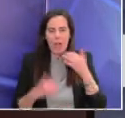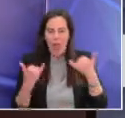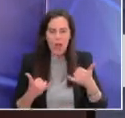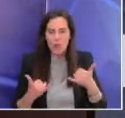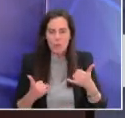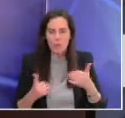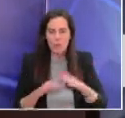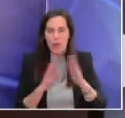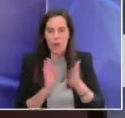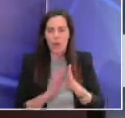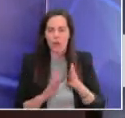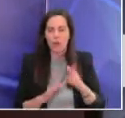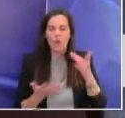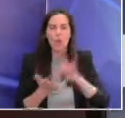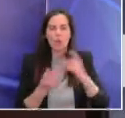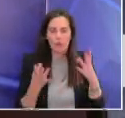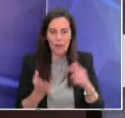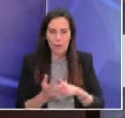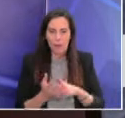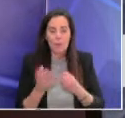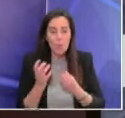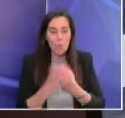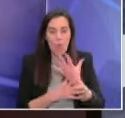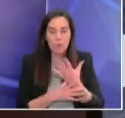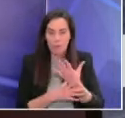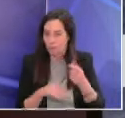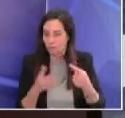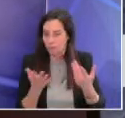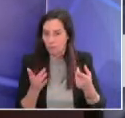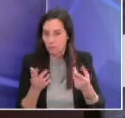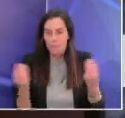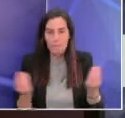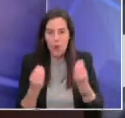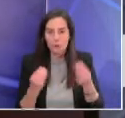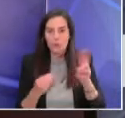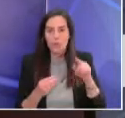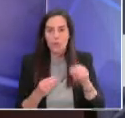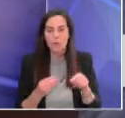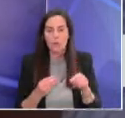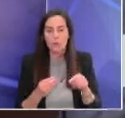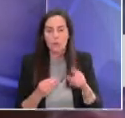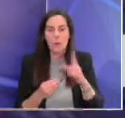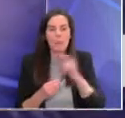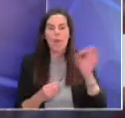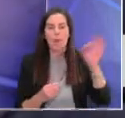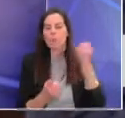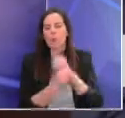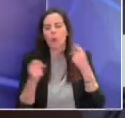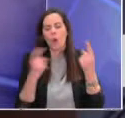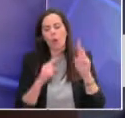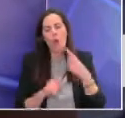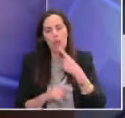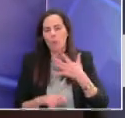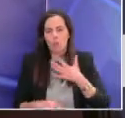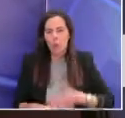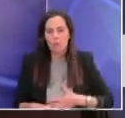שלנו גיאוגרפיה היא לא רלוונטית. אוקיי? הוא יצר סוג של משהו שיש בו 100% דמוקרטיה. כל אחד יכול להגיד